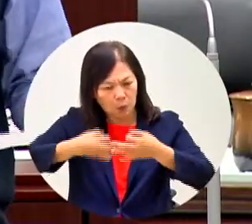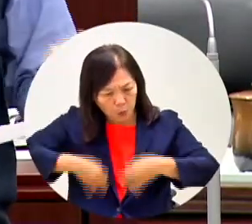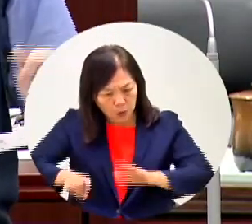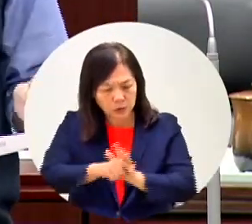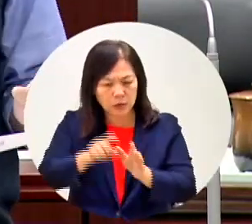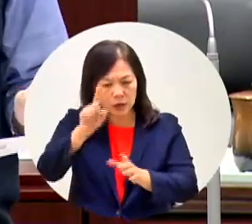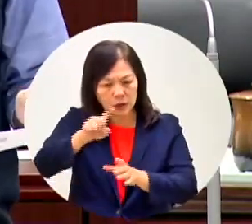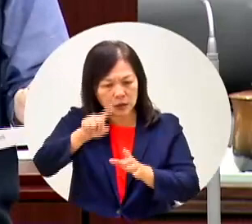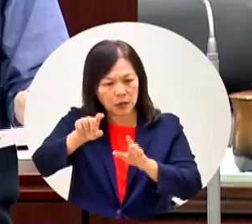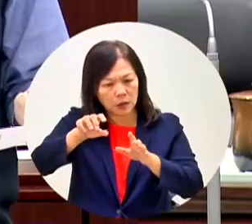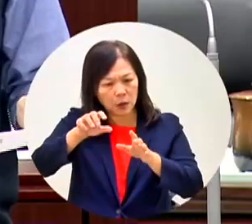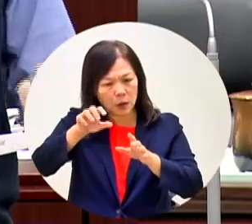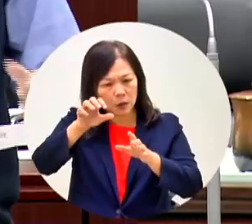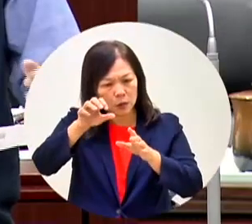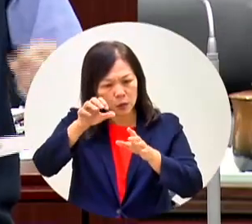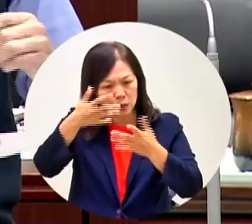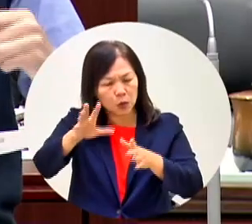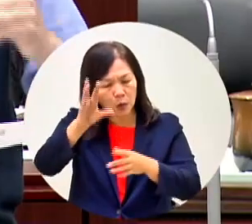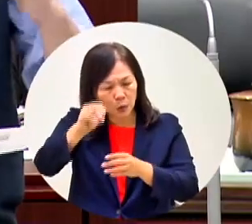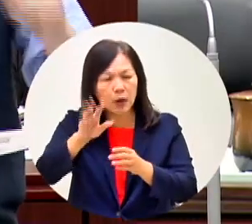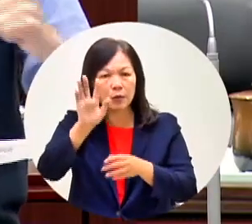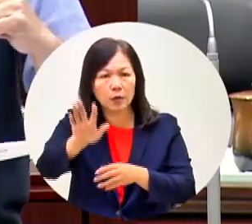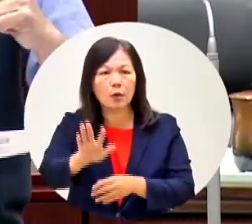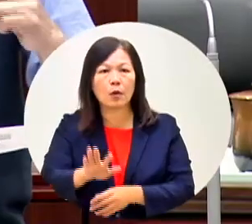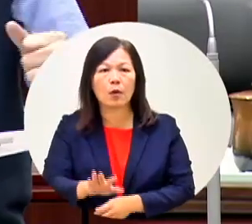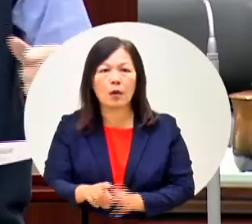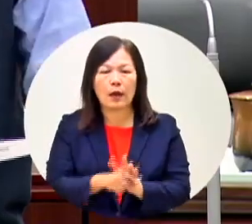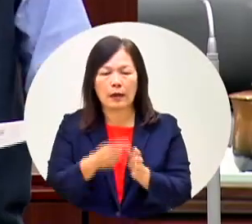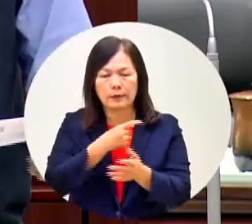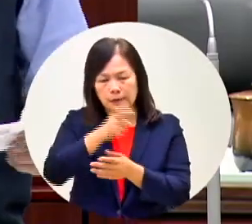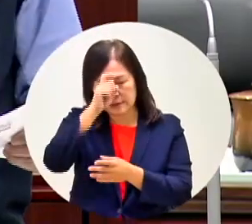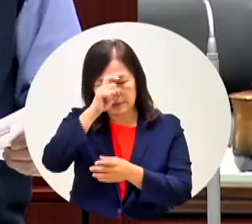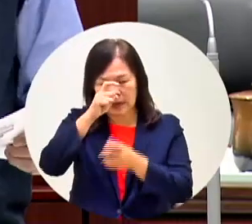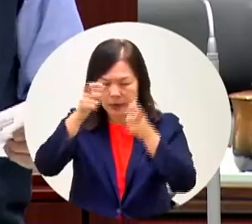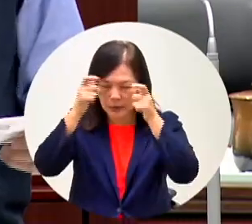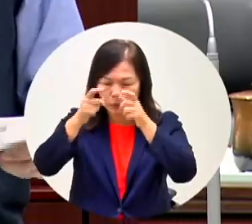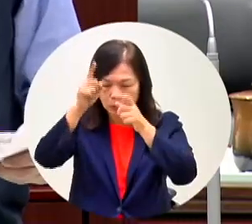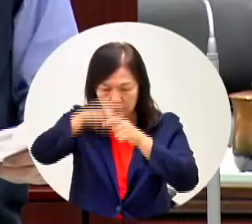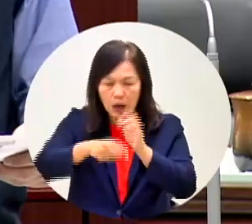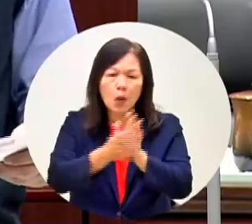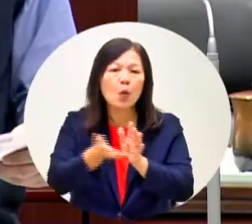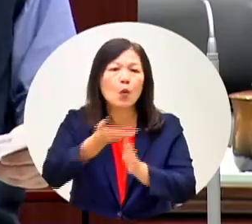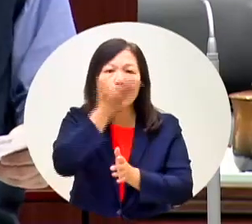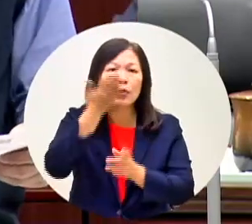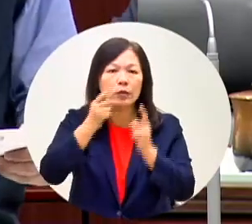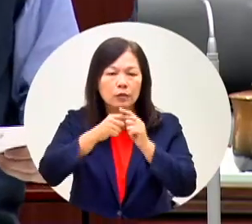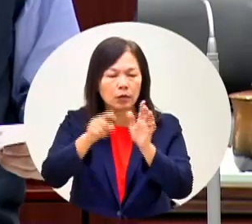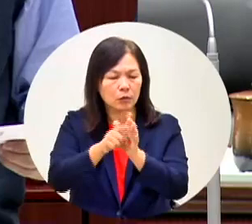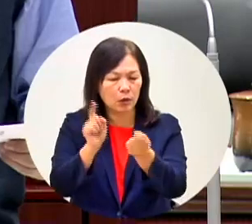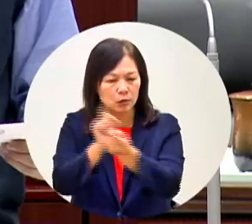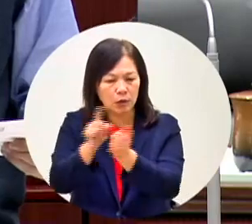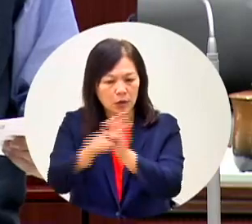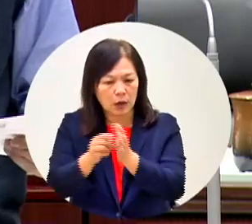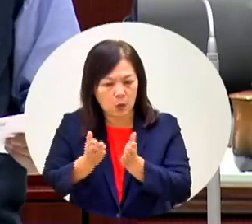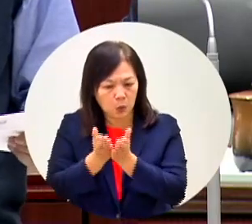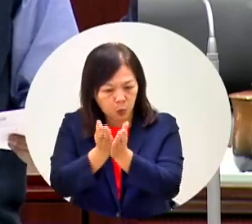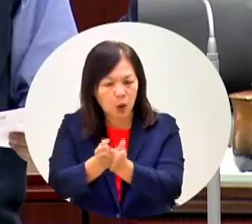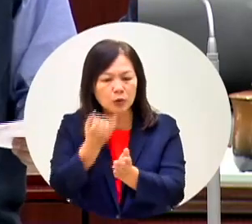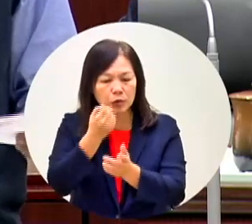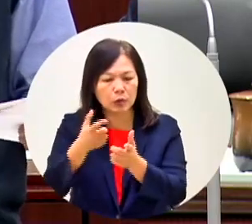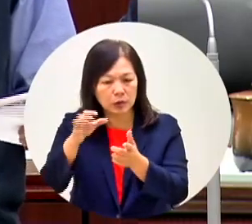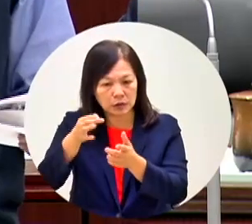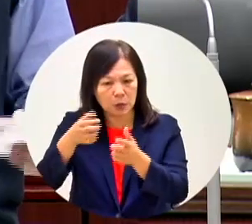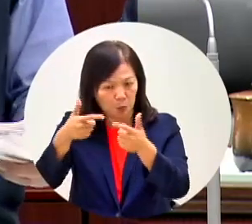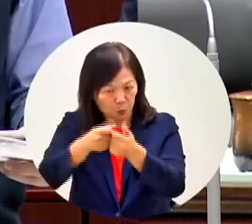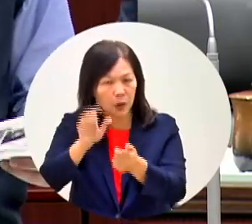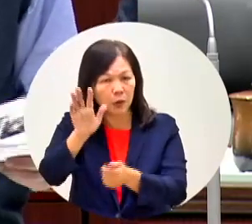能够让来高雄观光的人能够享受到更合理价格的渡轮，这一点也要跟美雅议员报告，我们会研究，很